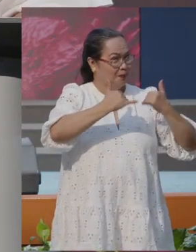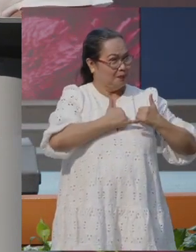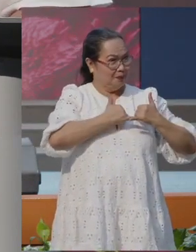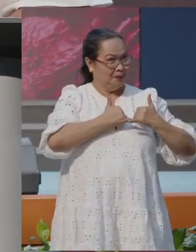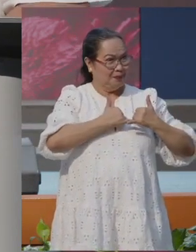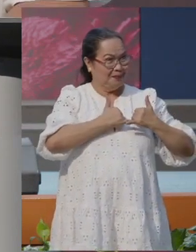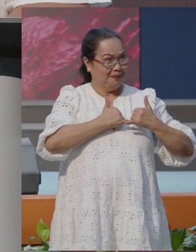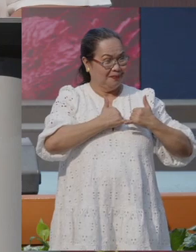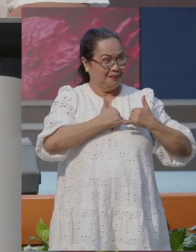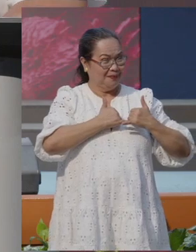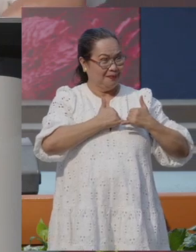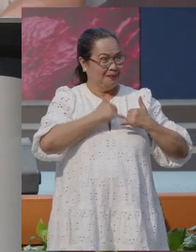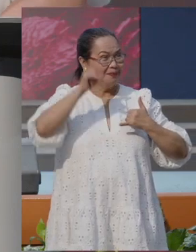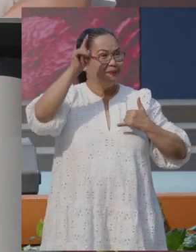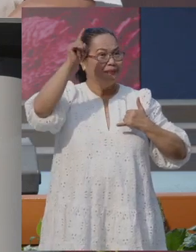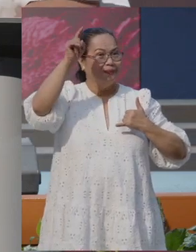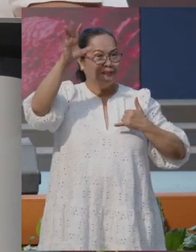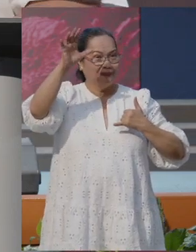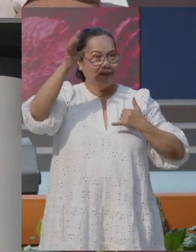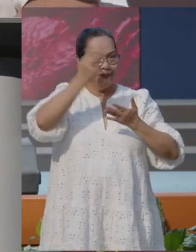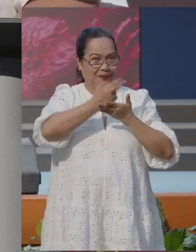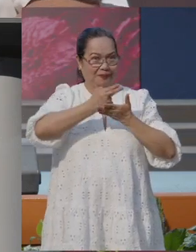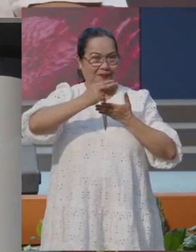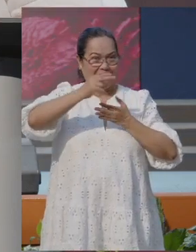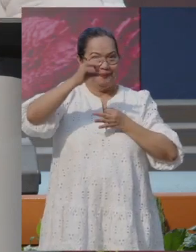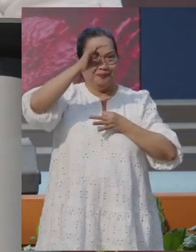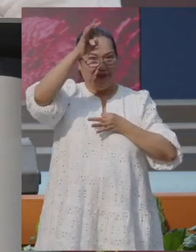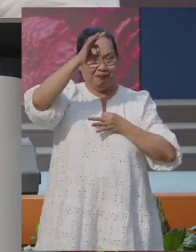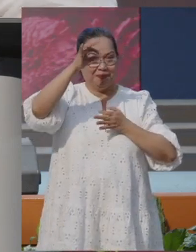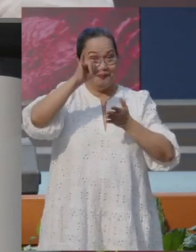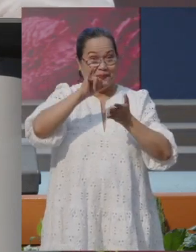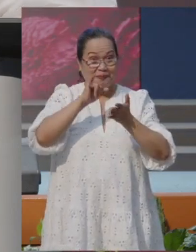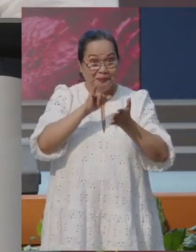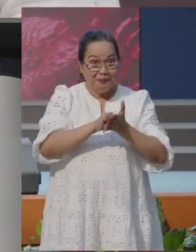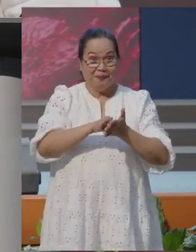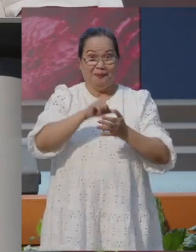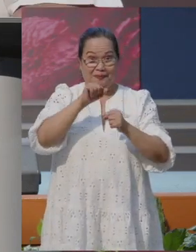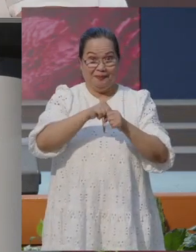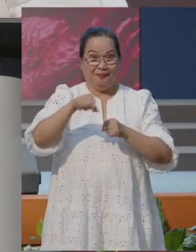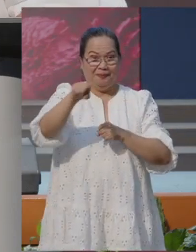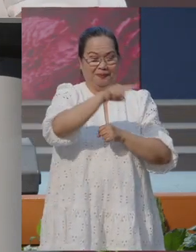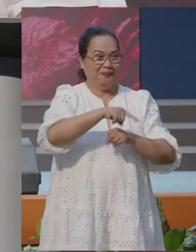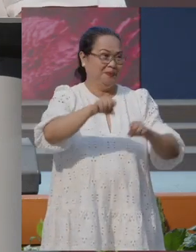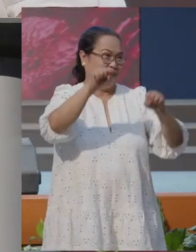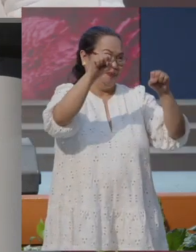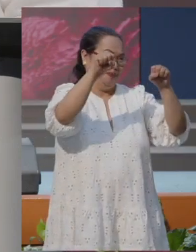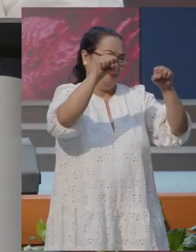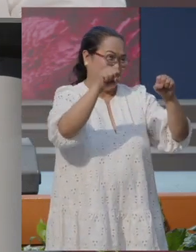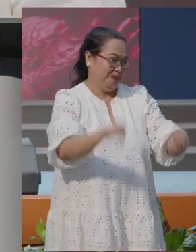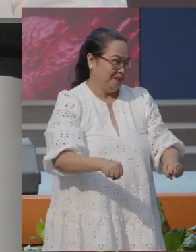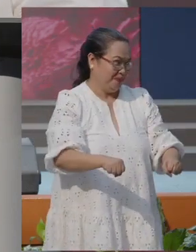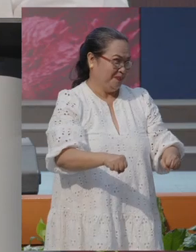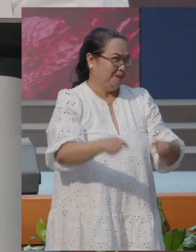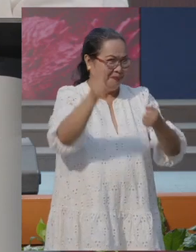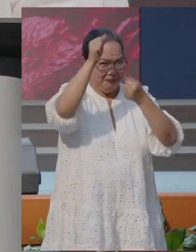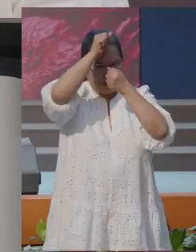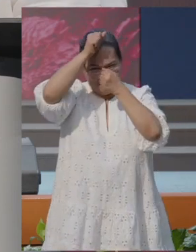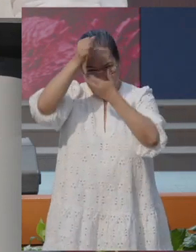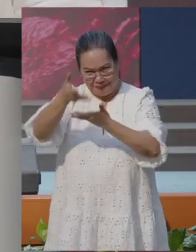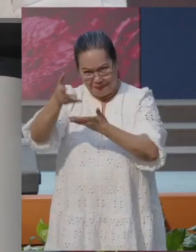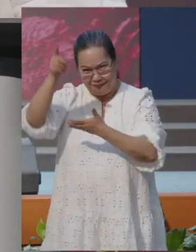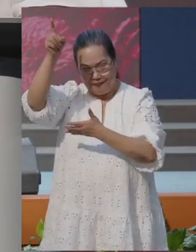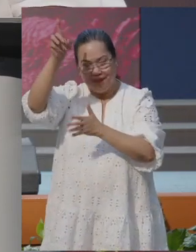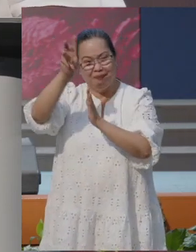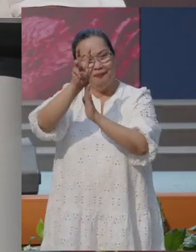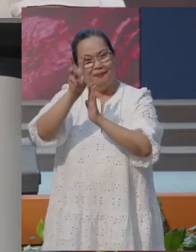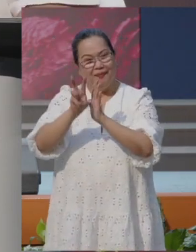lahat ang kanyang diwang banal. Datapwat meron tayong kakayanan na sumunod sa kautusan